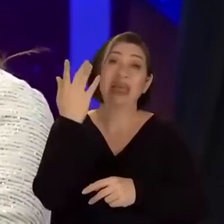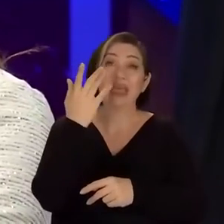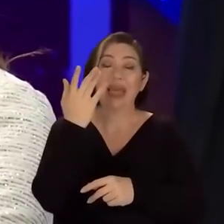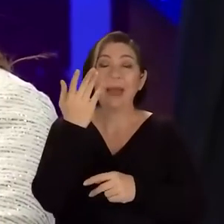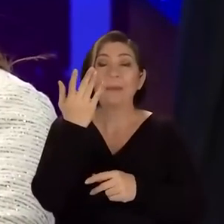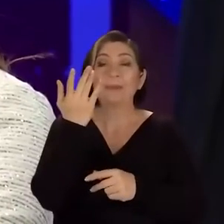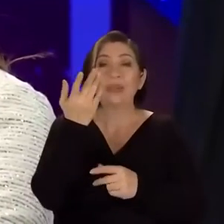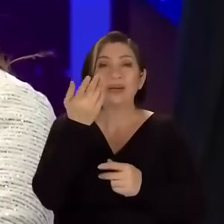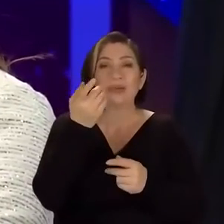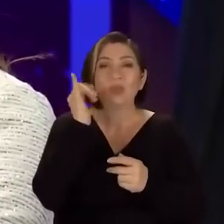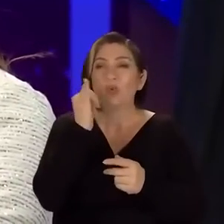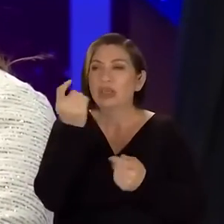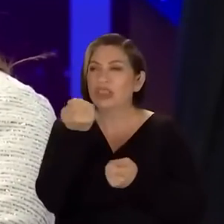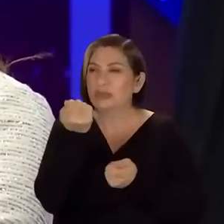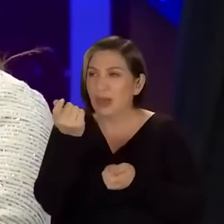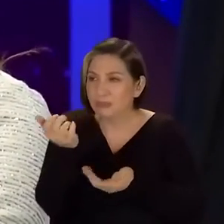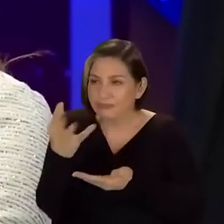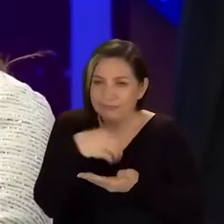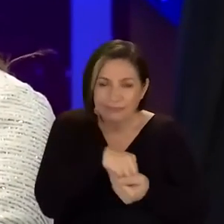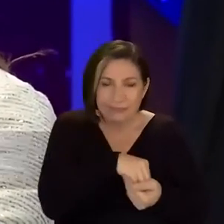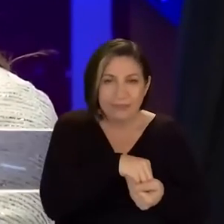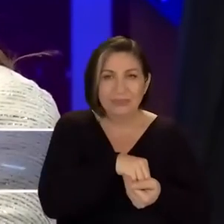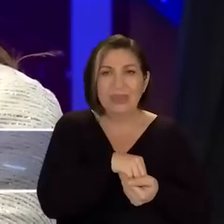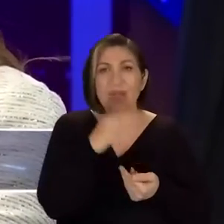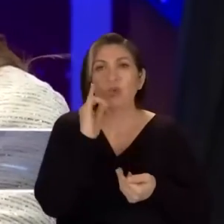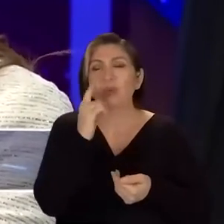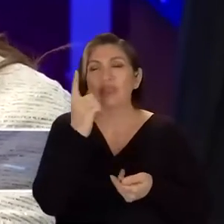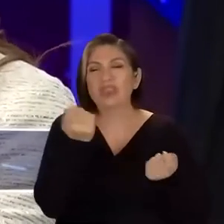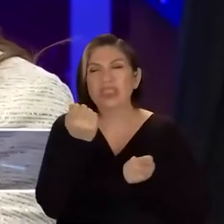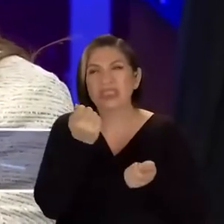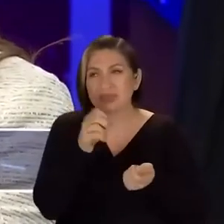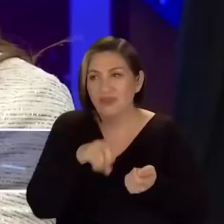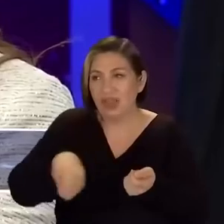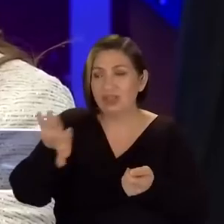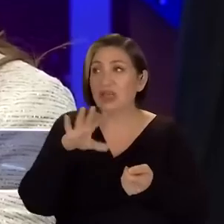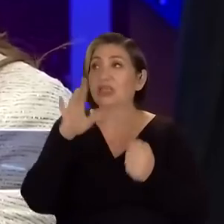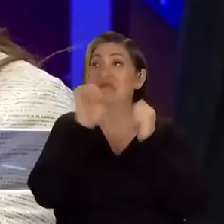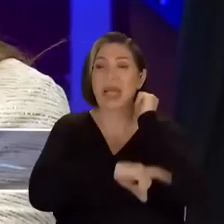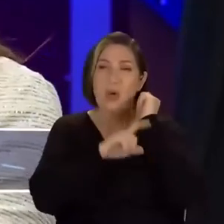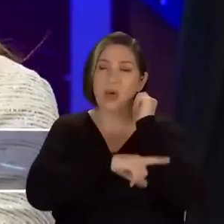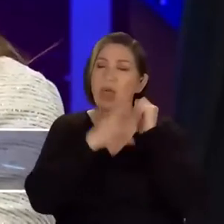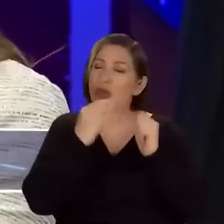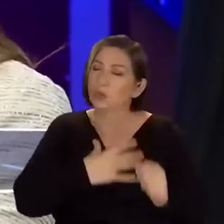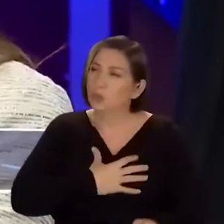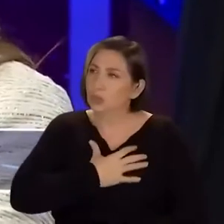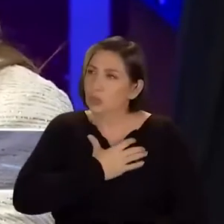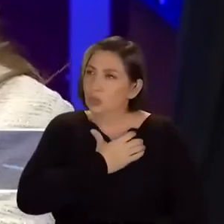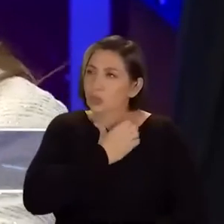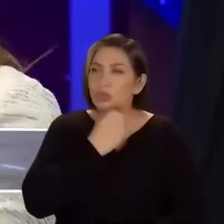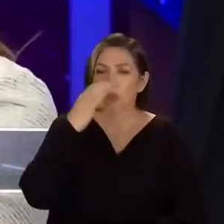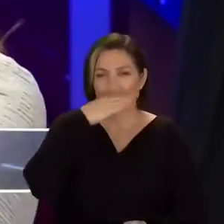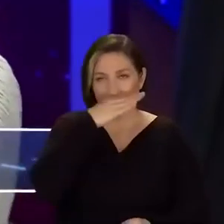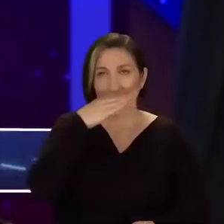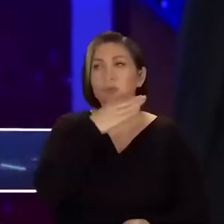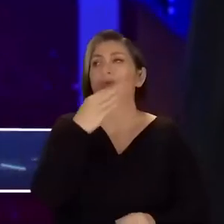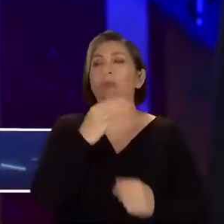para aklamada veya kötü bir faaliyette kullanılacak. En üzücü olan tabii ki terör. Mesela evet, işte ve uyuşturucu